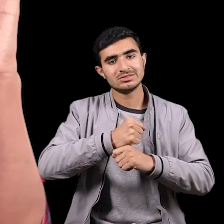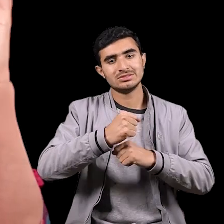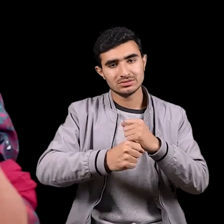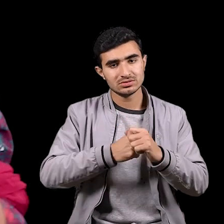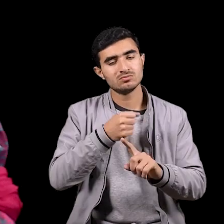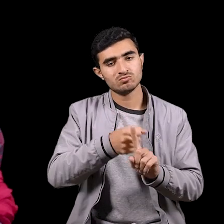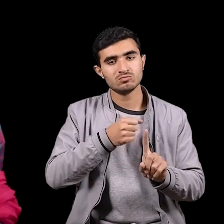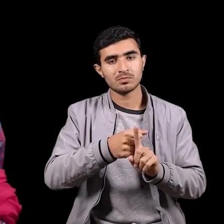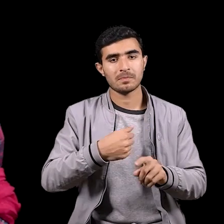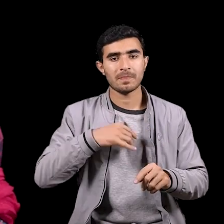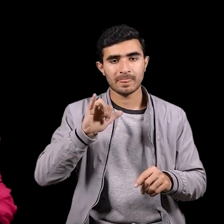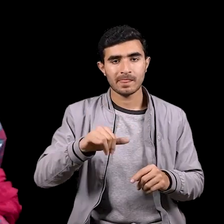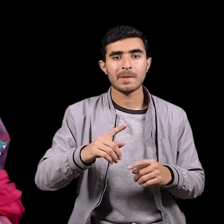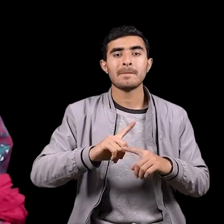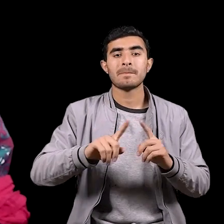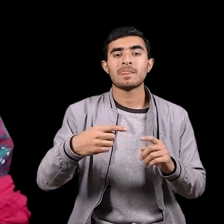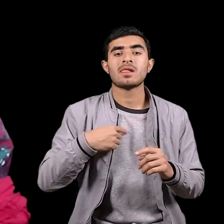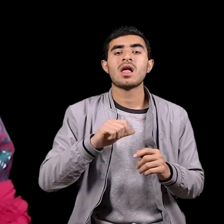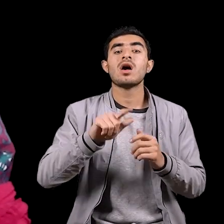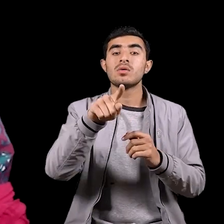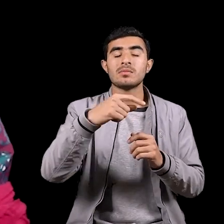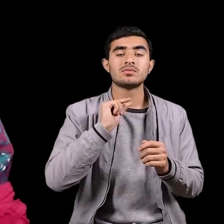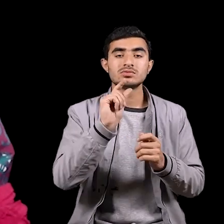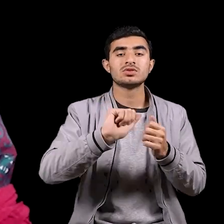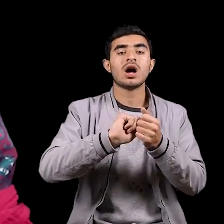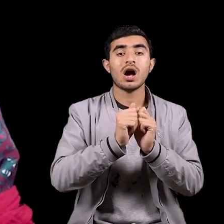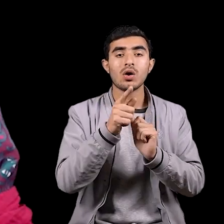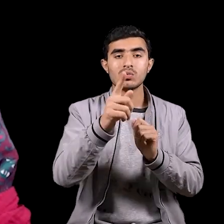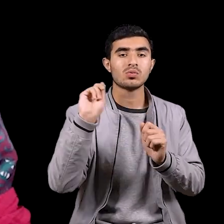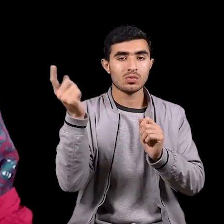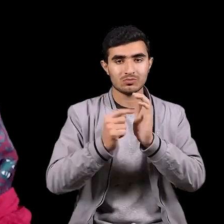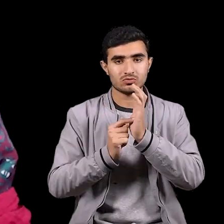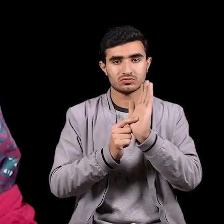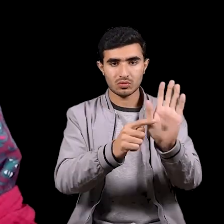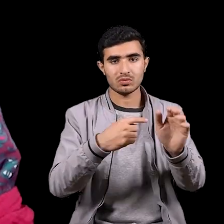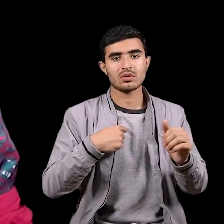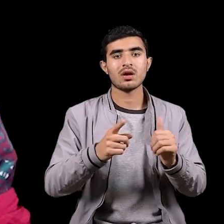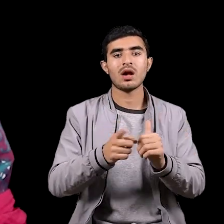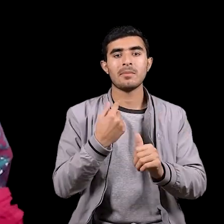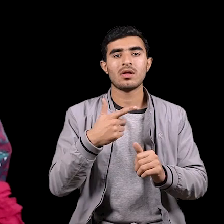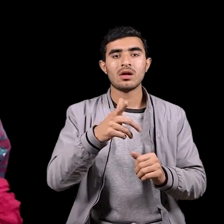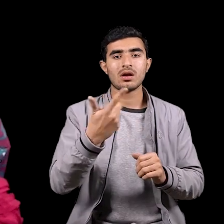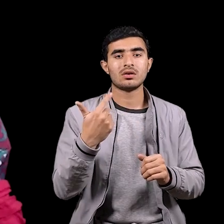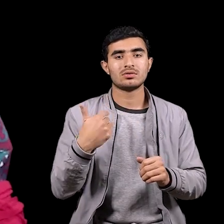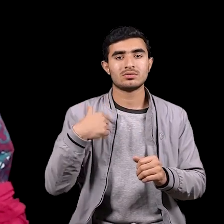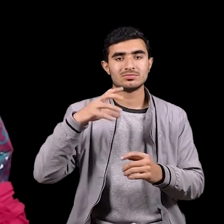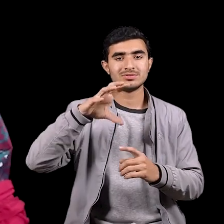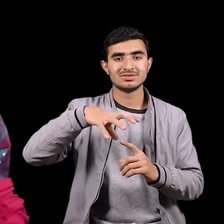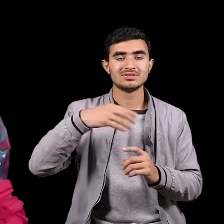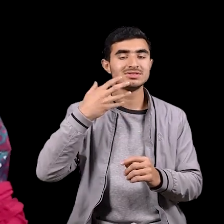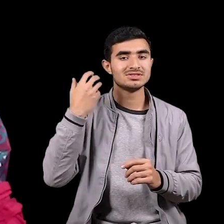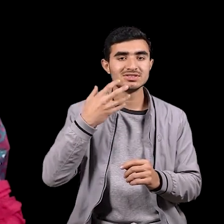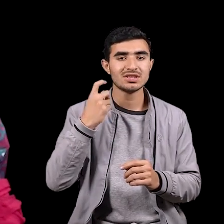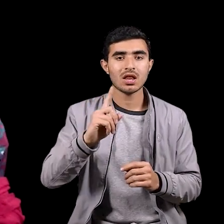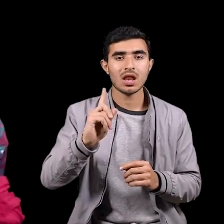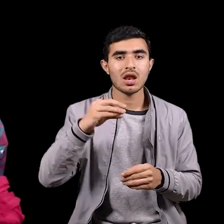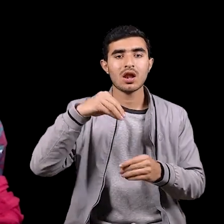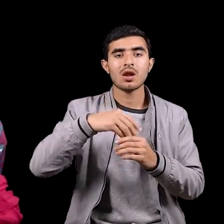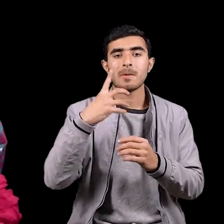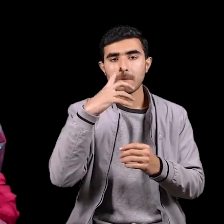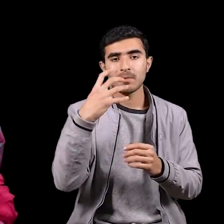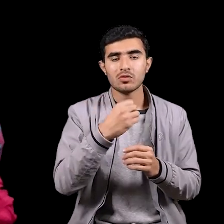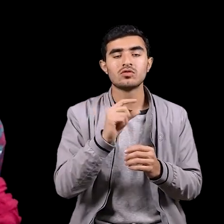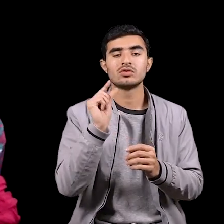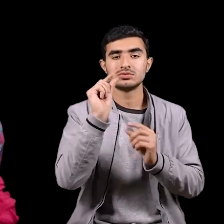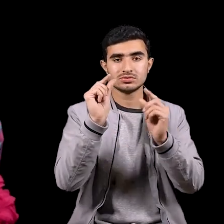निकालें, अपनी चीज़ों के बारे में, अपनी तहज़ीब, अपनी तारीख़, अपनी सकाफ़त के बारे में, अपने लोगों के बारे में। और फिर जहाँ से आपको मौका मिलता